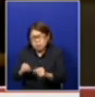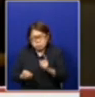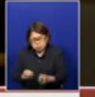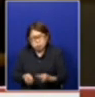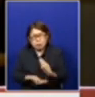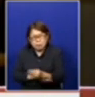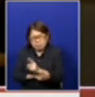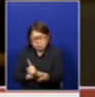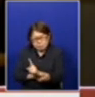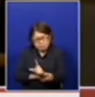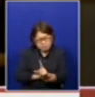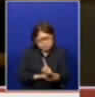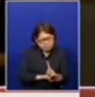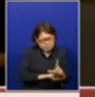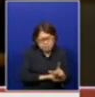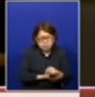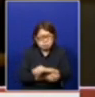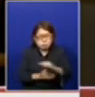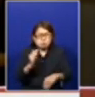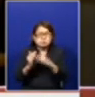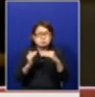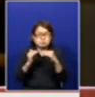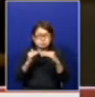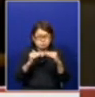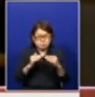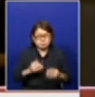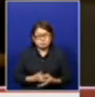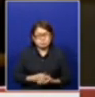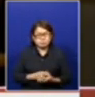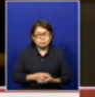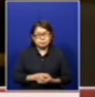ท่านประธานครับขอสไลด์ต่อไปครับ